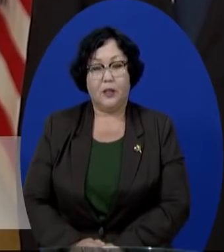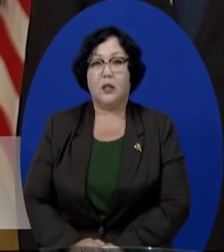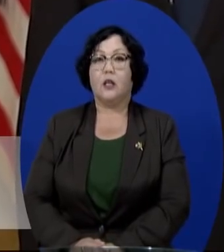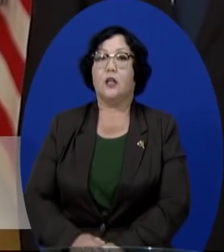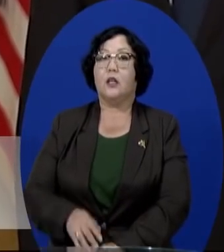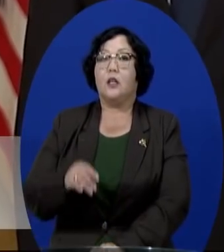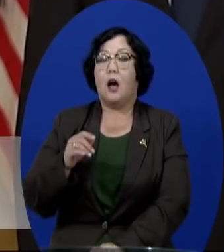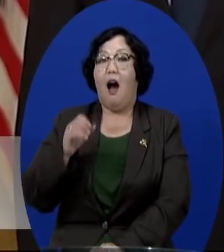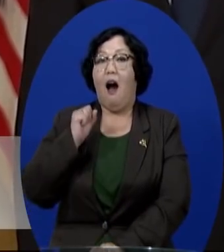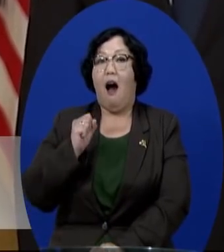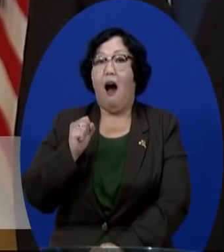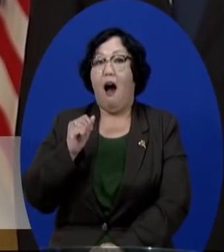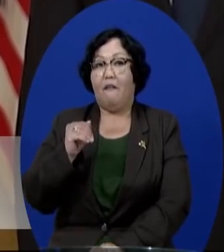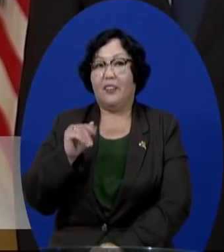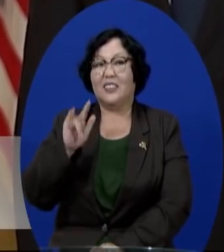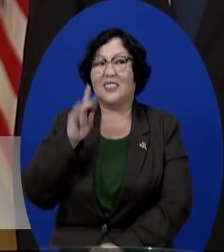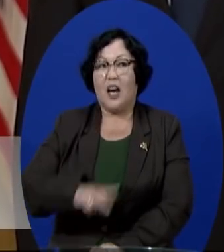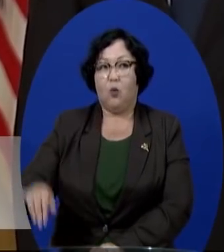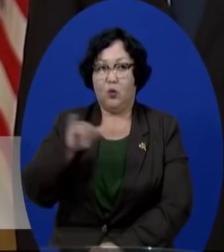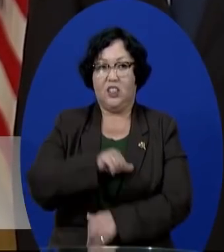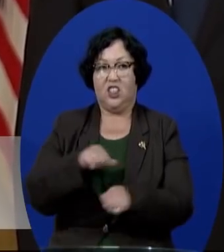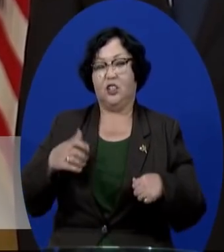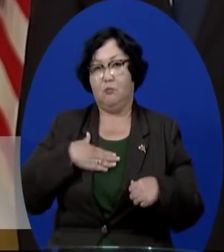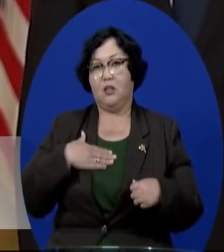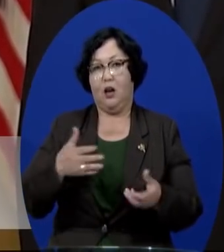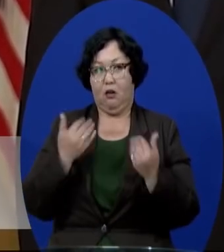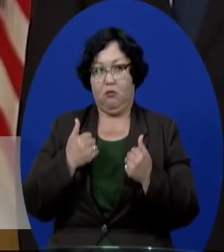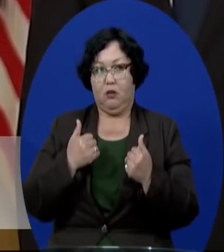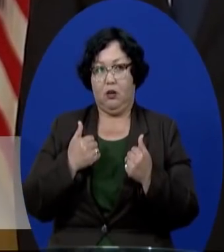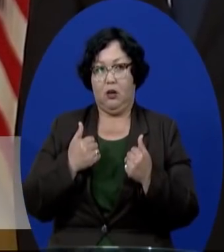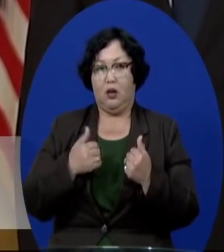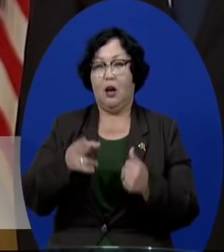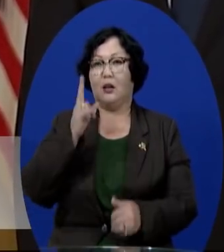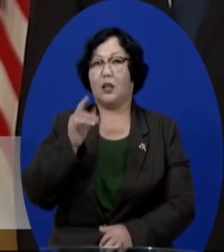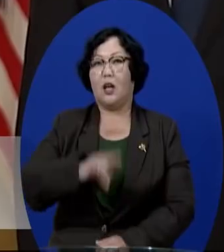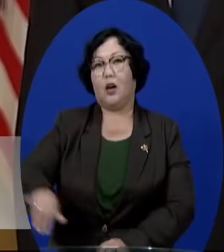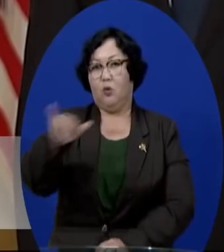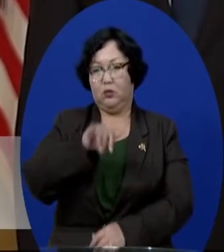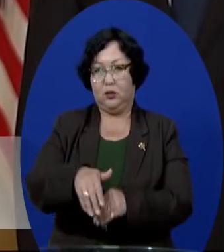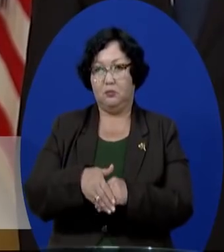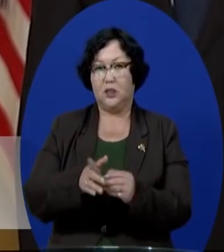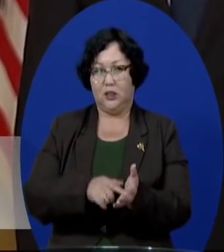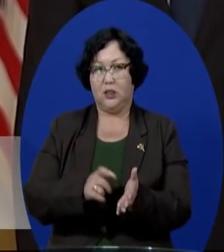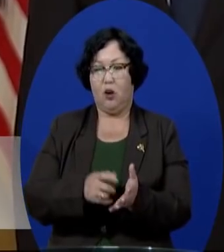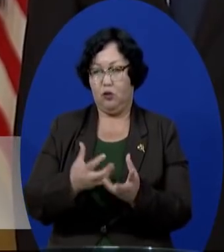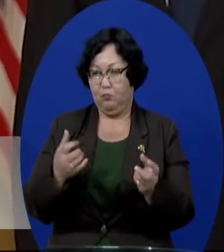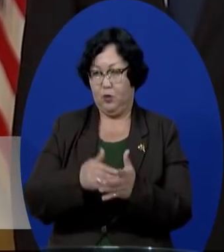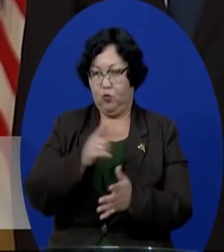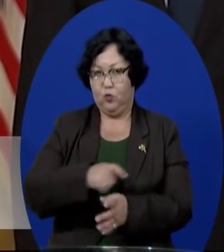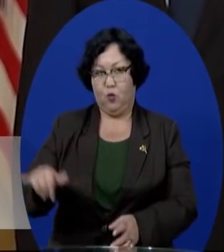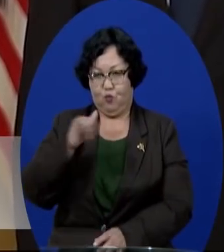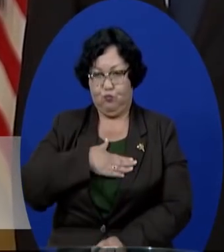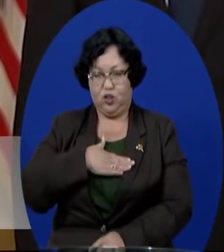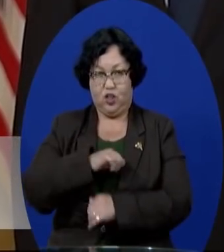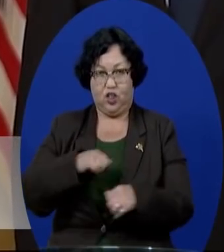Цагаан ордын тэргүүн Афганаас иргэдээ татах ажиллагаа Катарын дэмжлэггүйгээр хэрэгжих боломжгүй байсан. Олон мянган хүнийг аюулгүй эх орондоо иргэдэд дэмжлэг